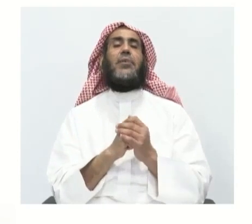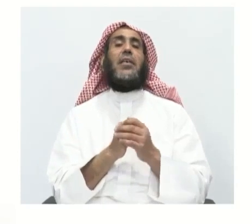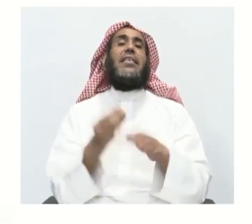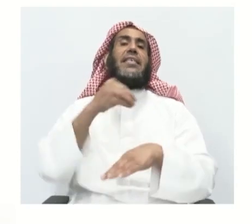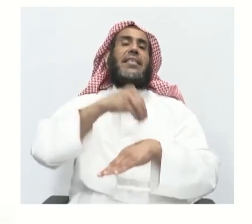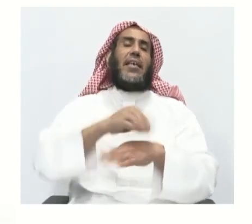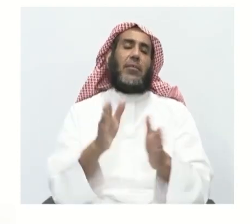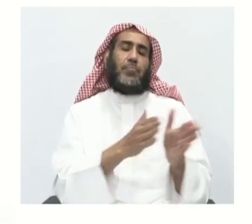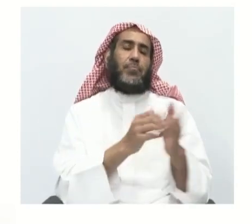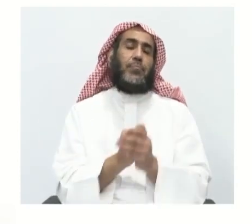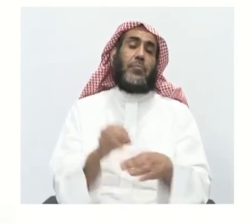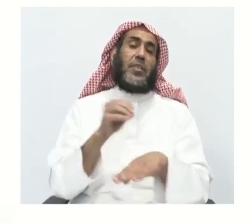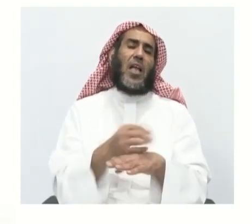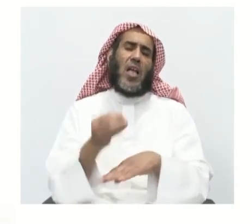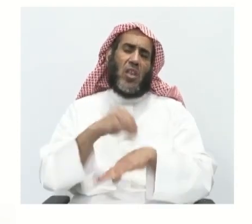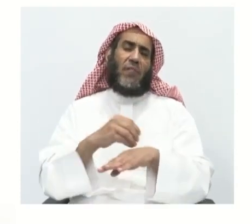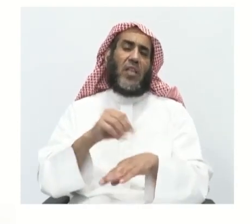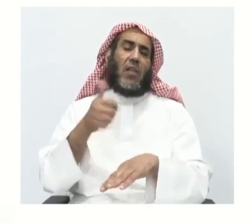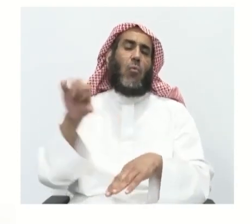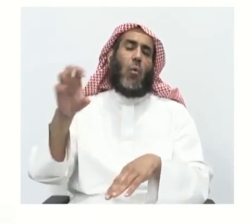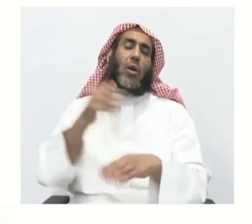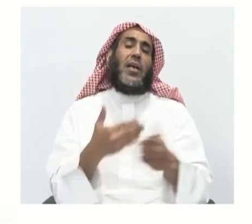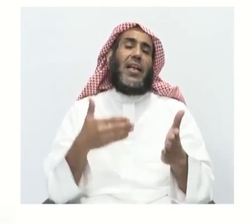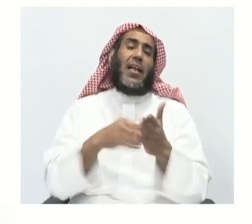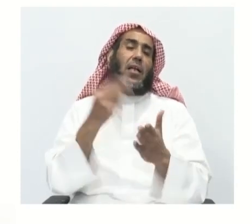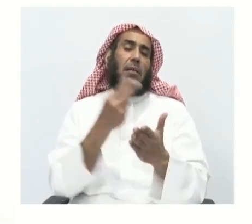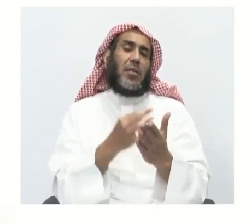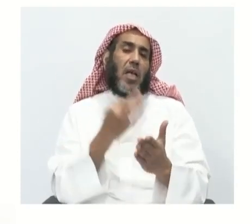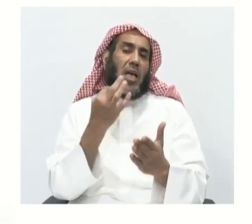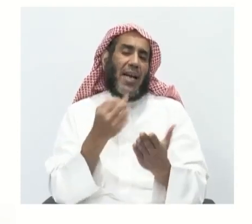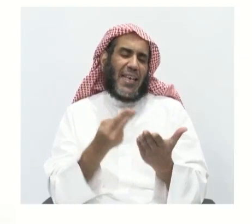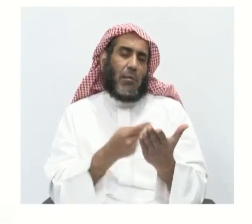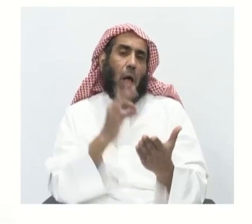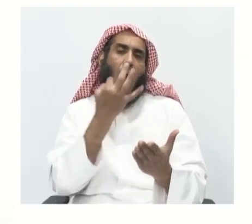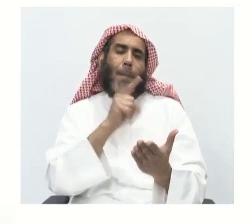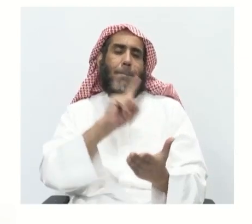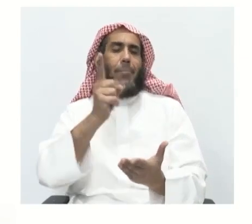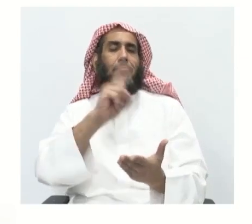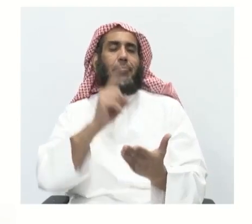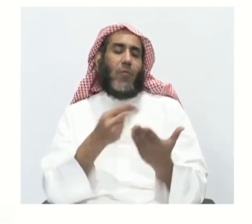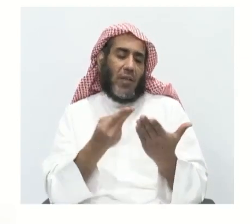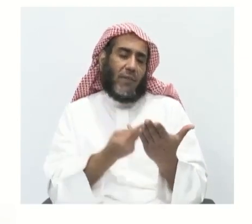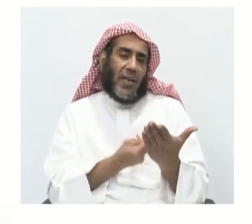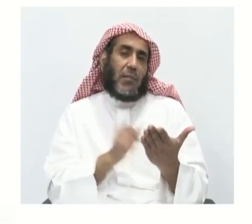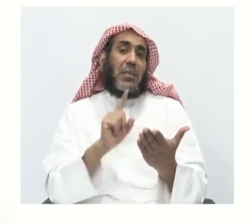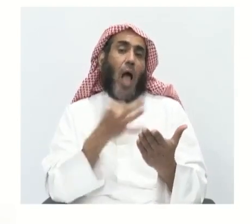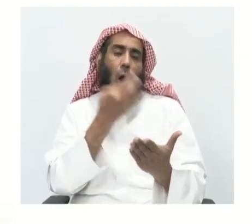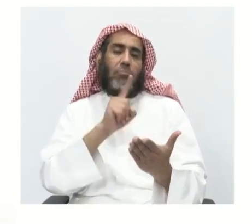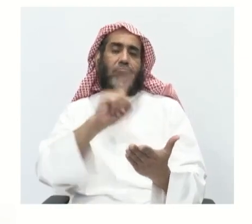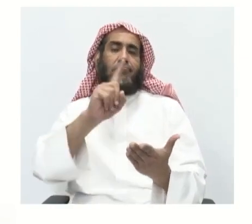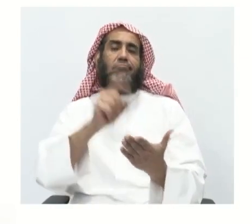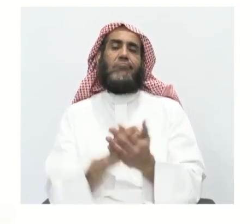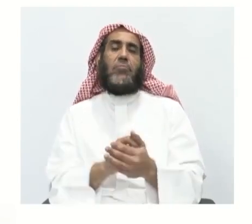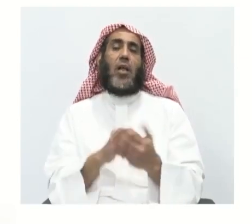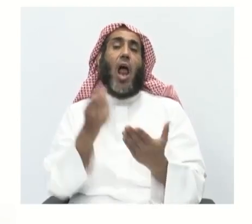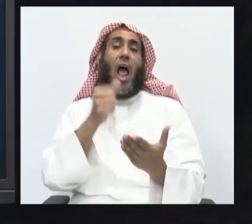الزياده الزياده هي اضافت الف الواو الى الكلمه رسما ما عدم النطق بها زياده فقط في الرسم بدون النطق